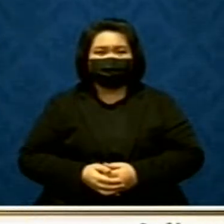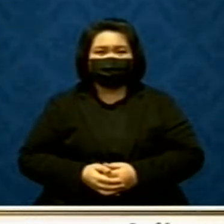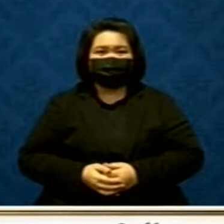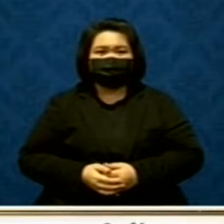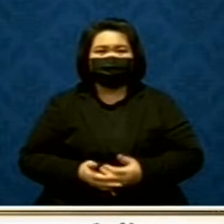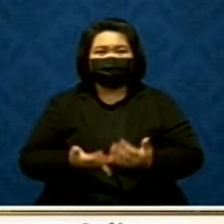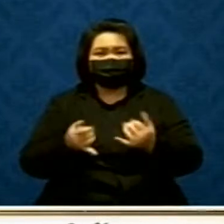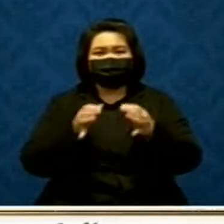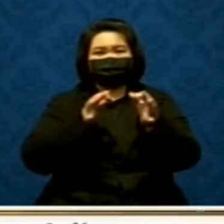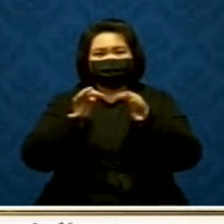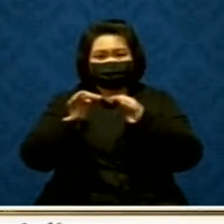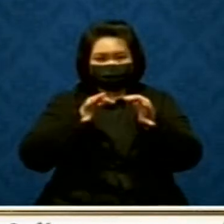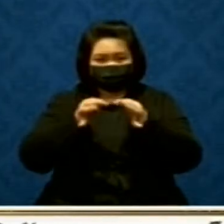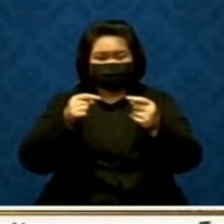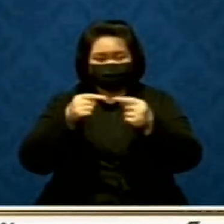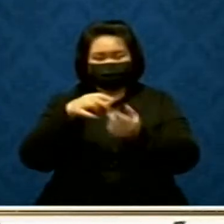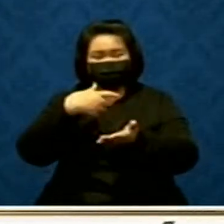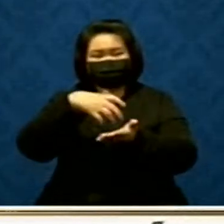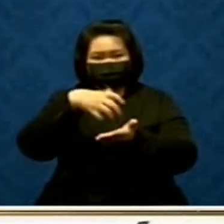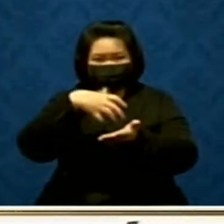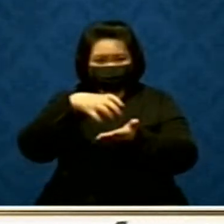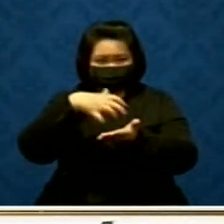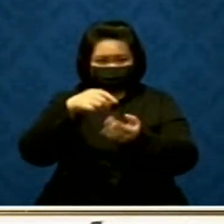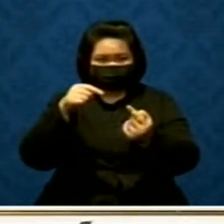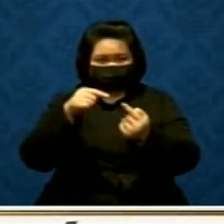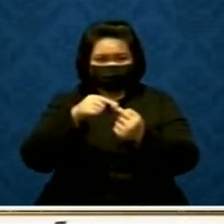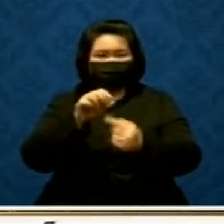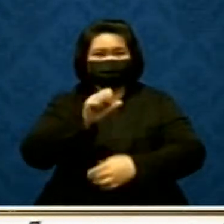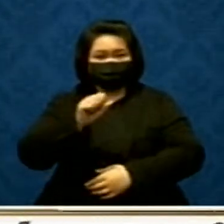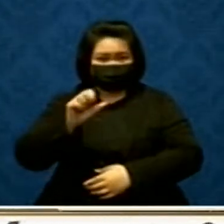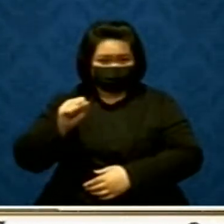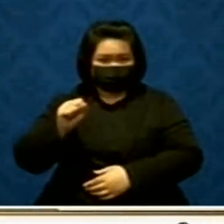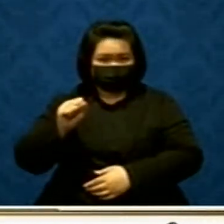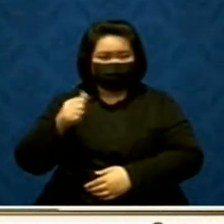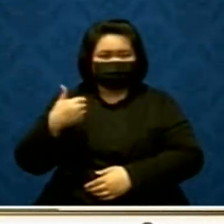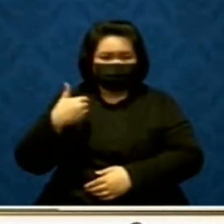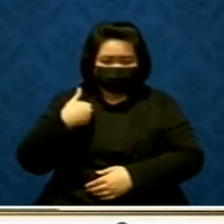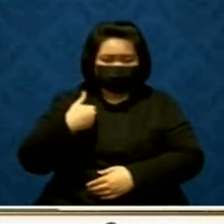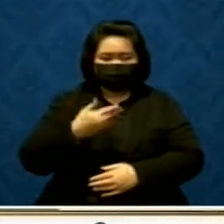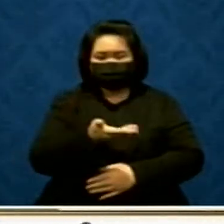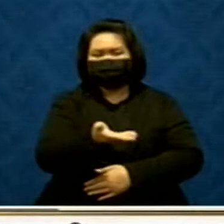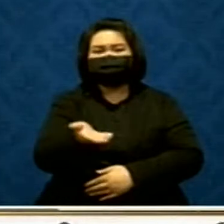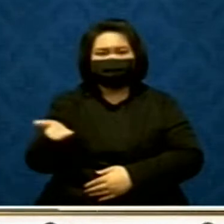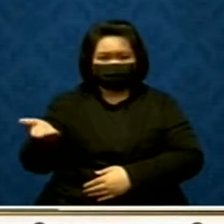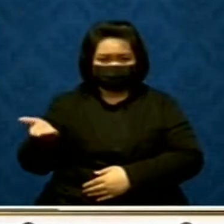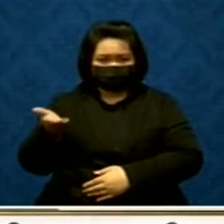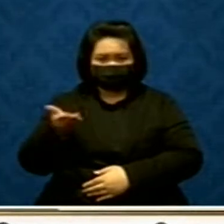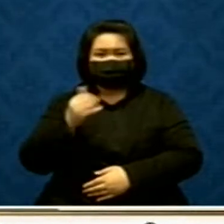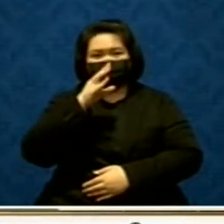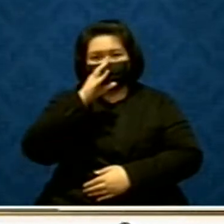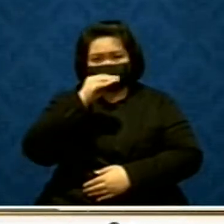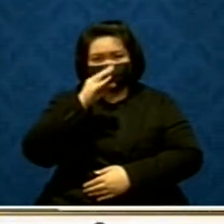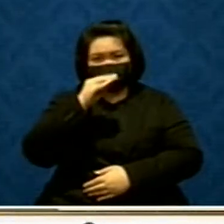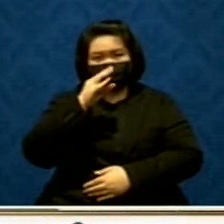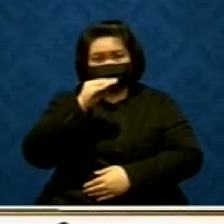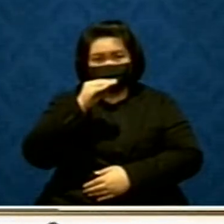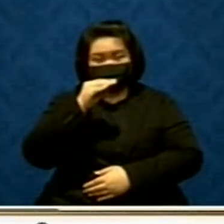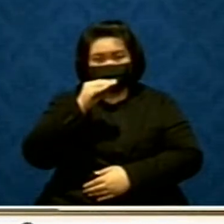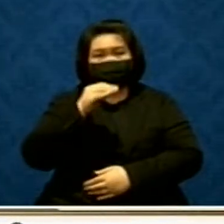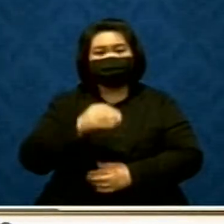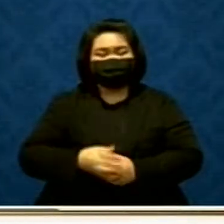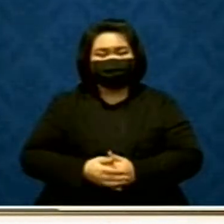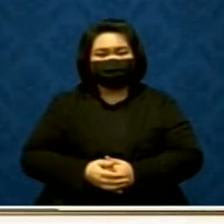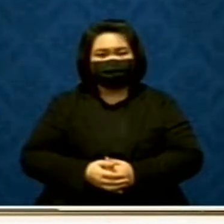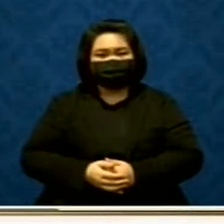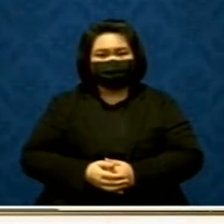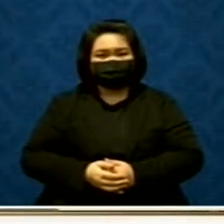งคำอภิปรายของสมาชิกหลายท่านนะครับที่ได้อภิปราย